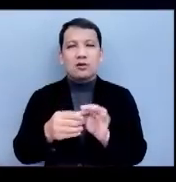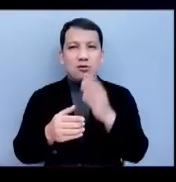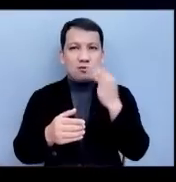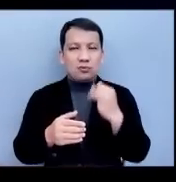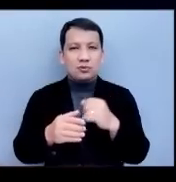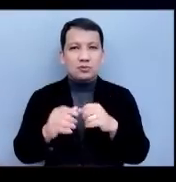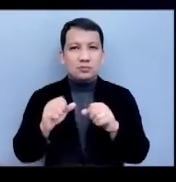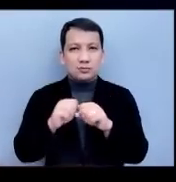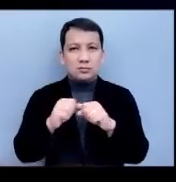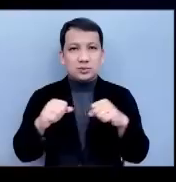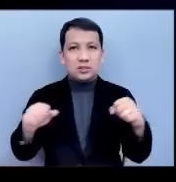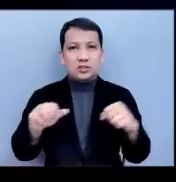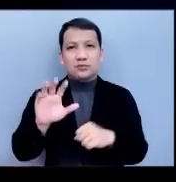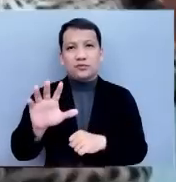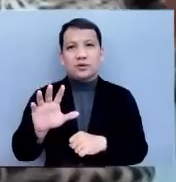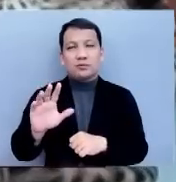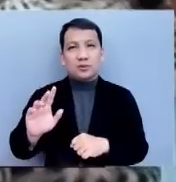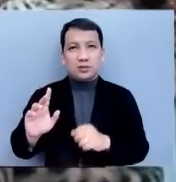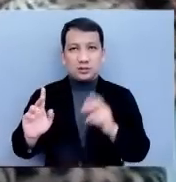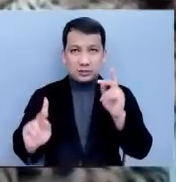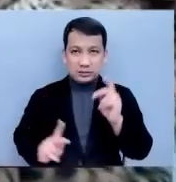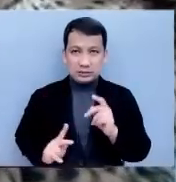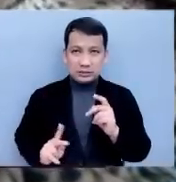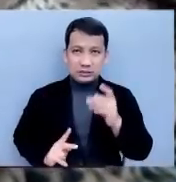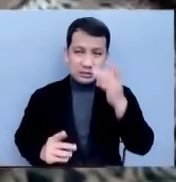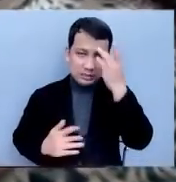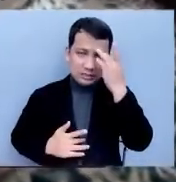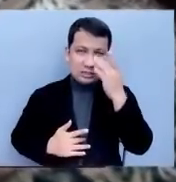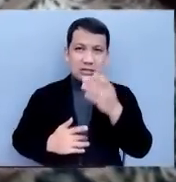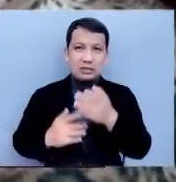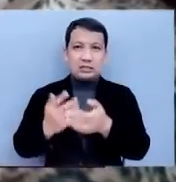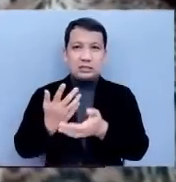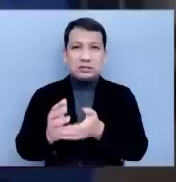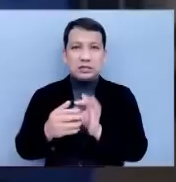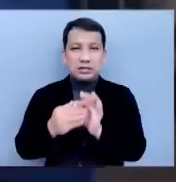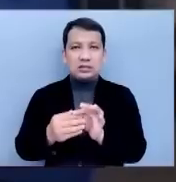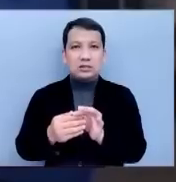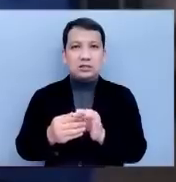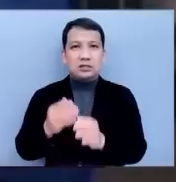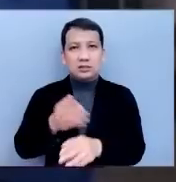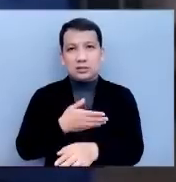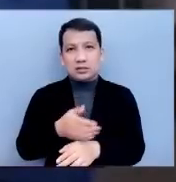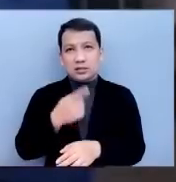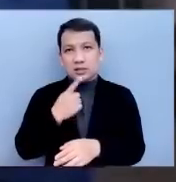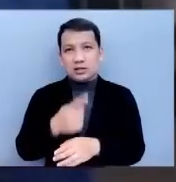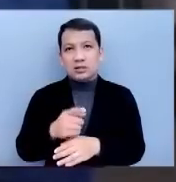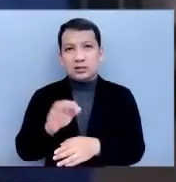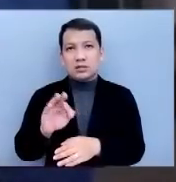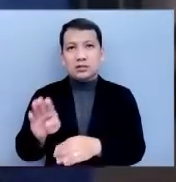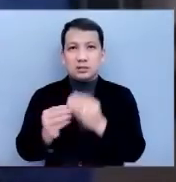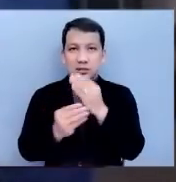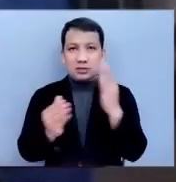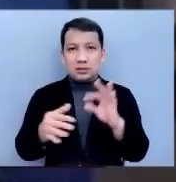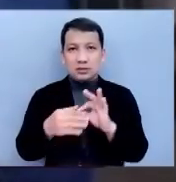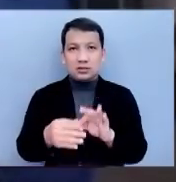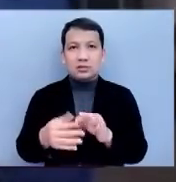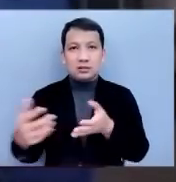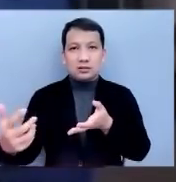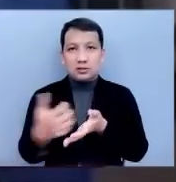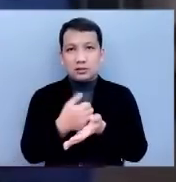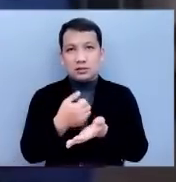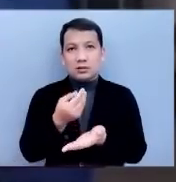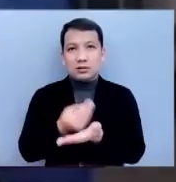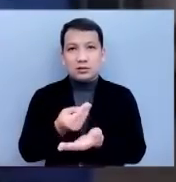stage 5 chronic kidney disease. Dahil magastos ang gamutan, kumakanta si Giselle sa kanyang Facebook page para makalikom ng pondo.